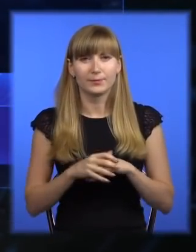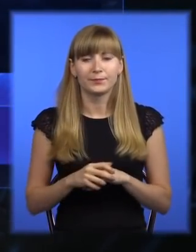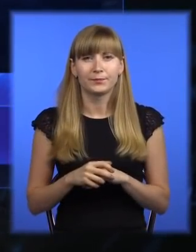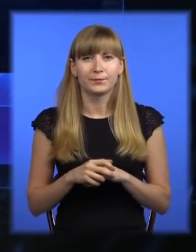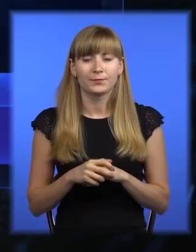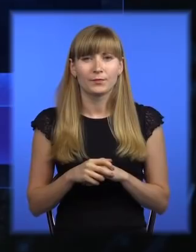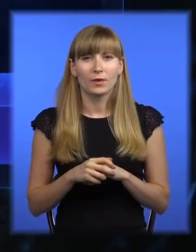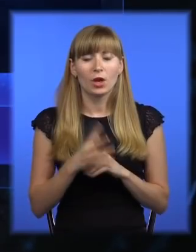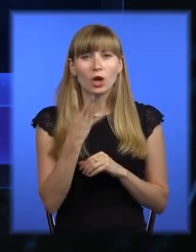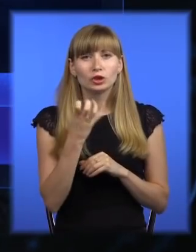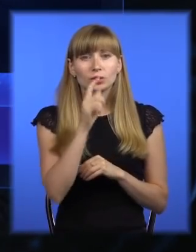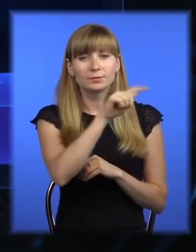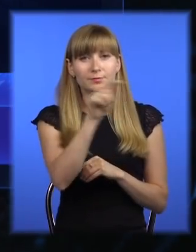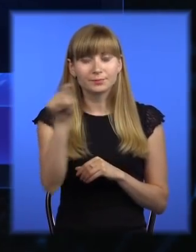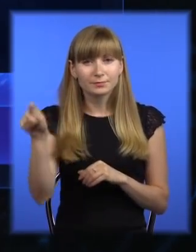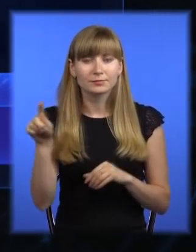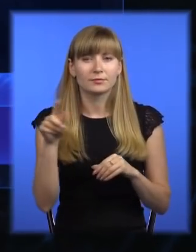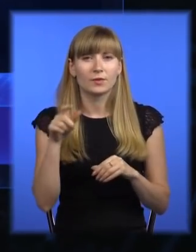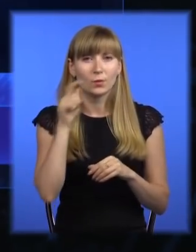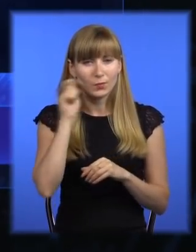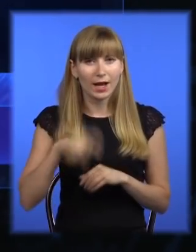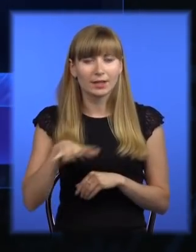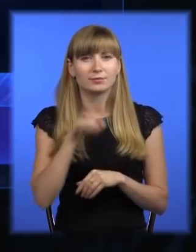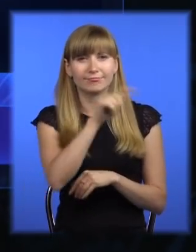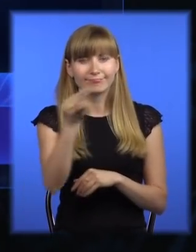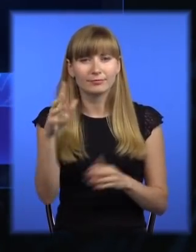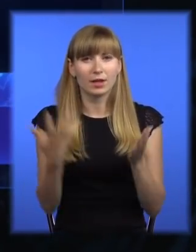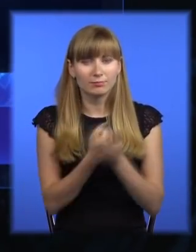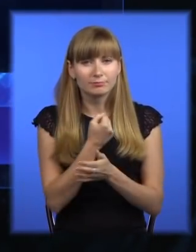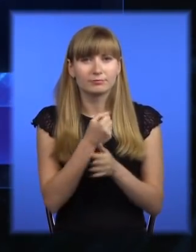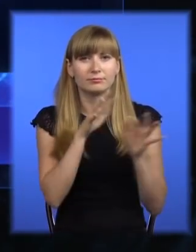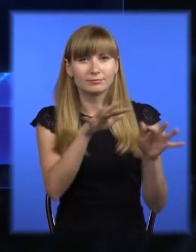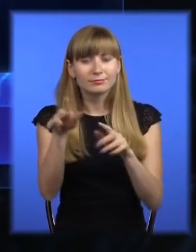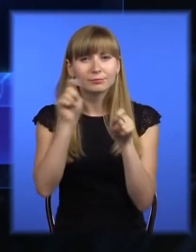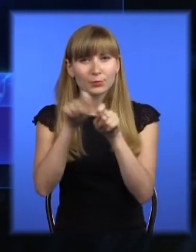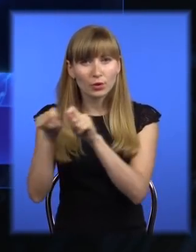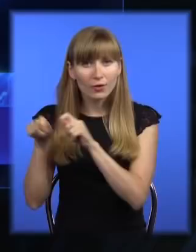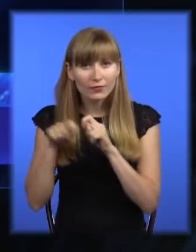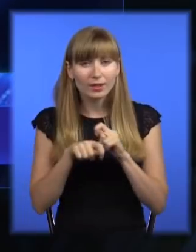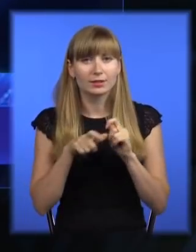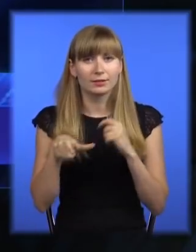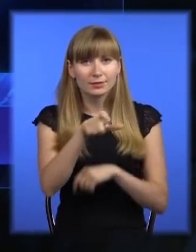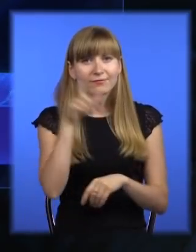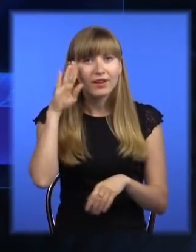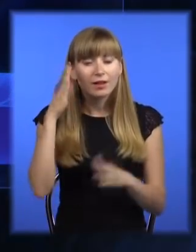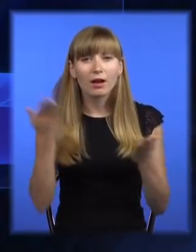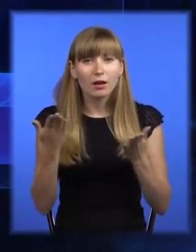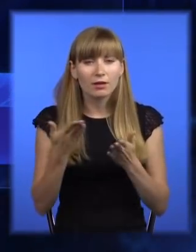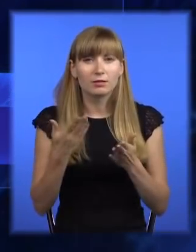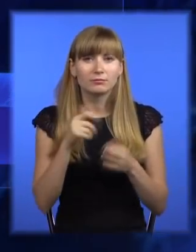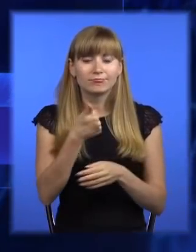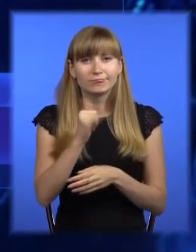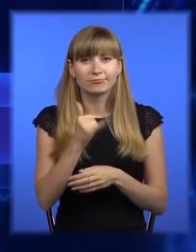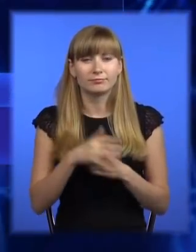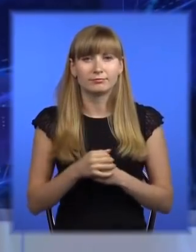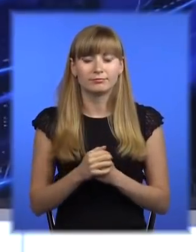основі даних понад 400 пунктів контролю якості води в Україні, 16 параметрів забрудненості та хронологічного зрізу в 5